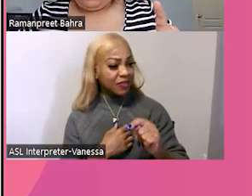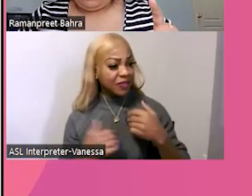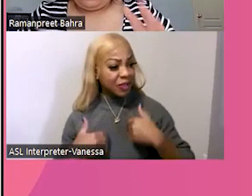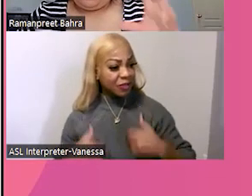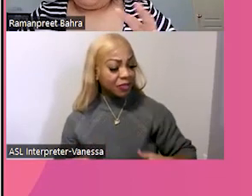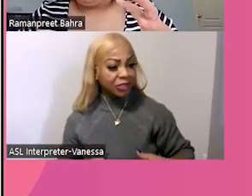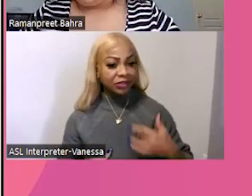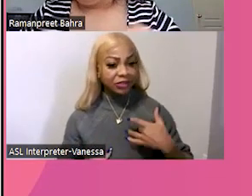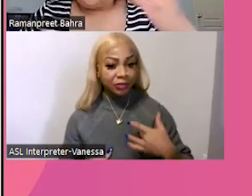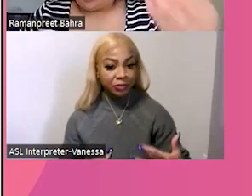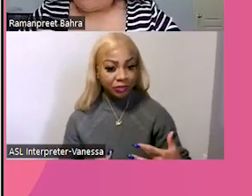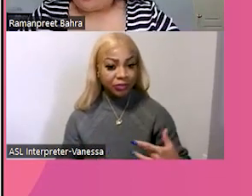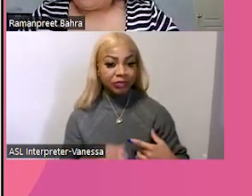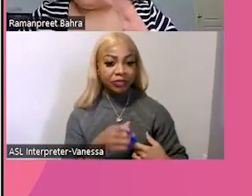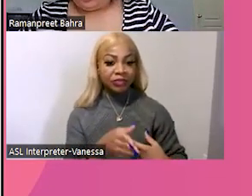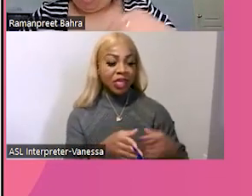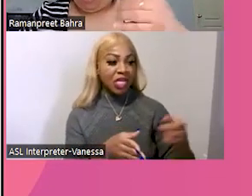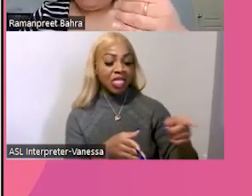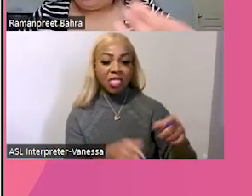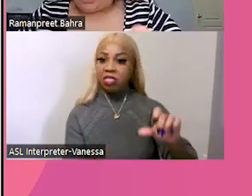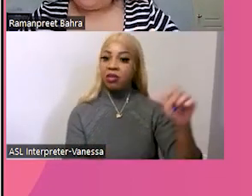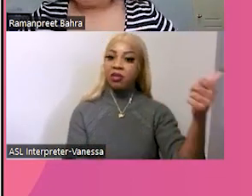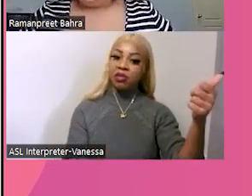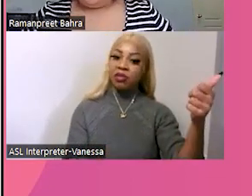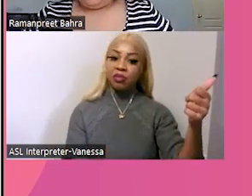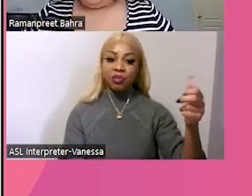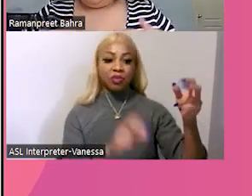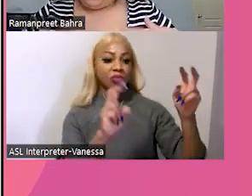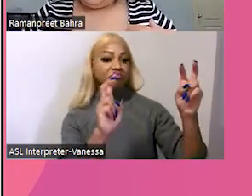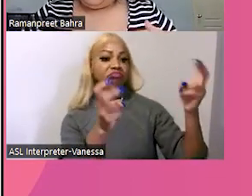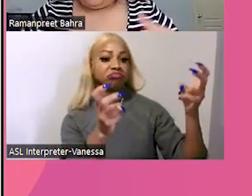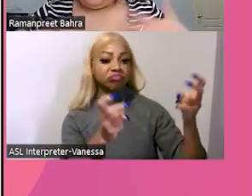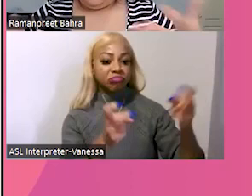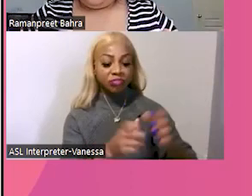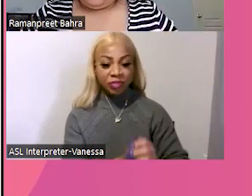j'utilise ce terme parce que les corps gros